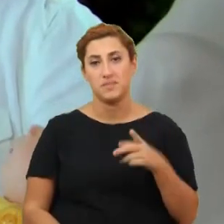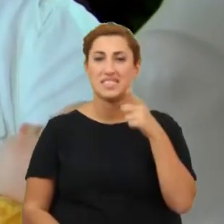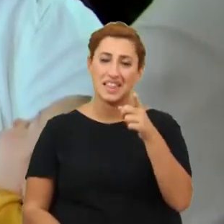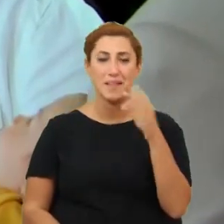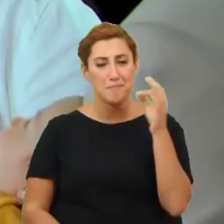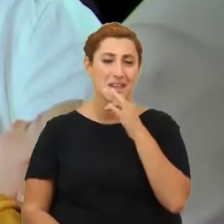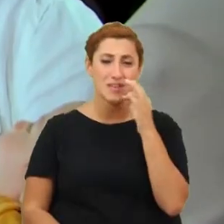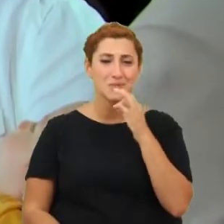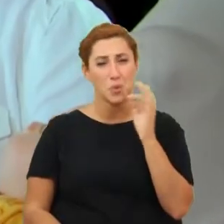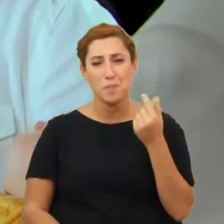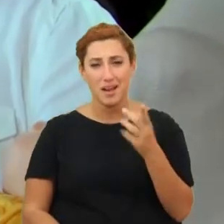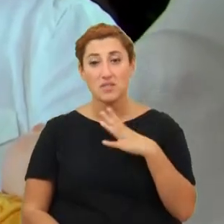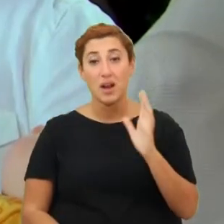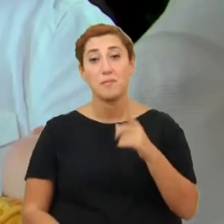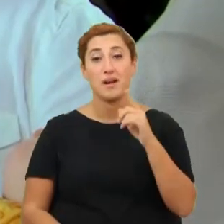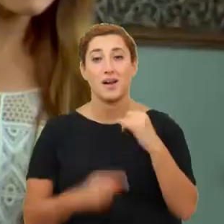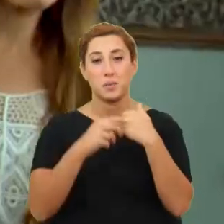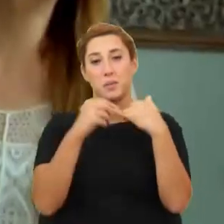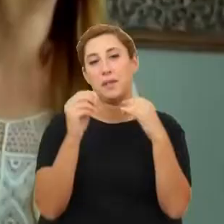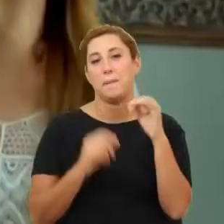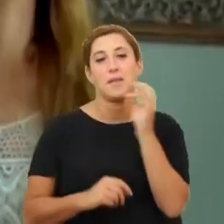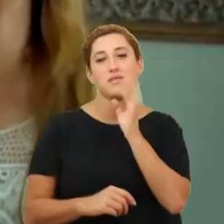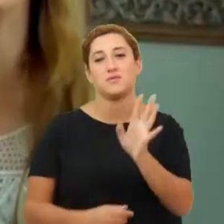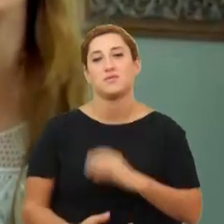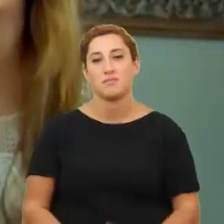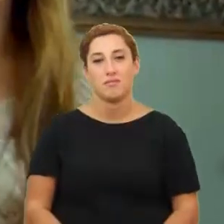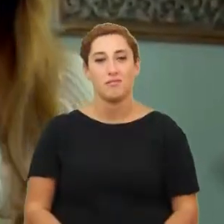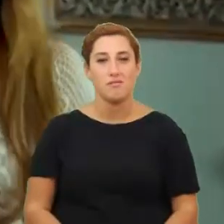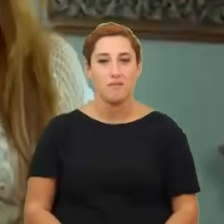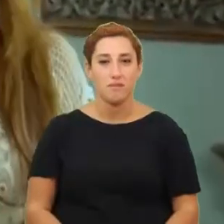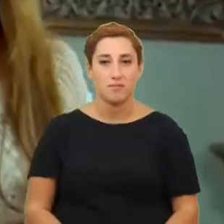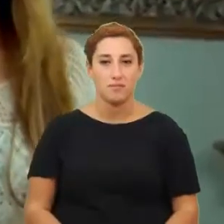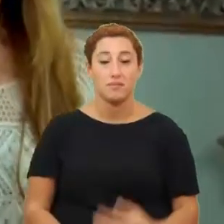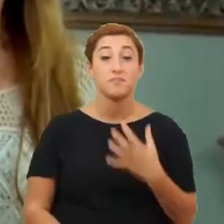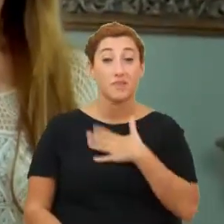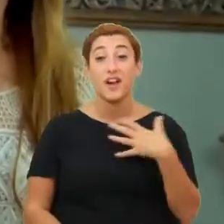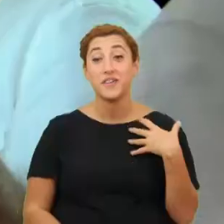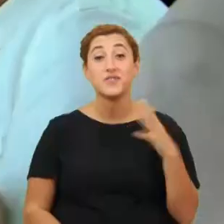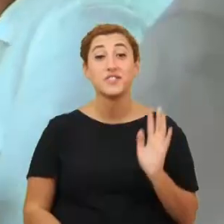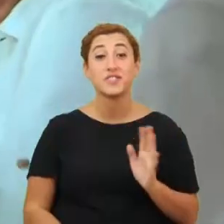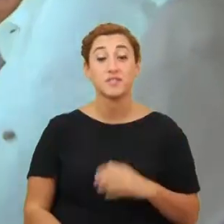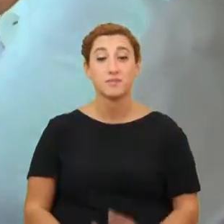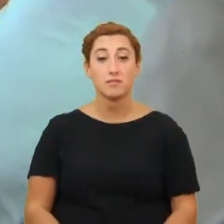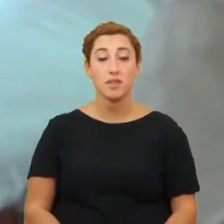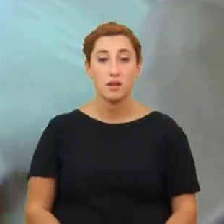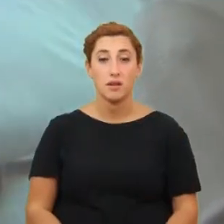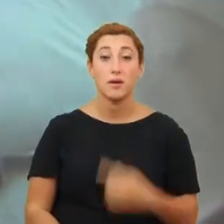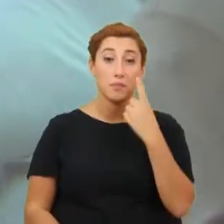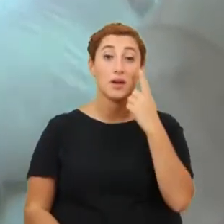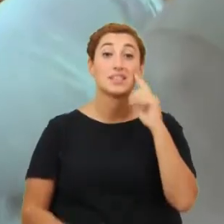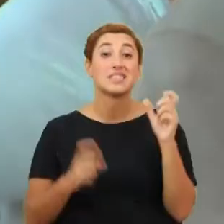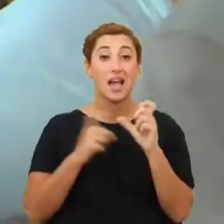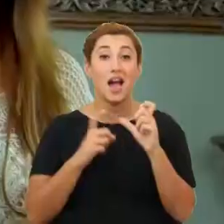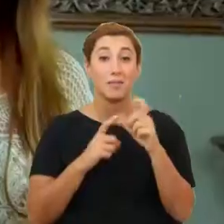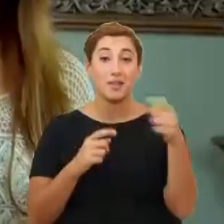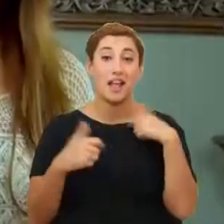Sana da benziye tarafı var ama serçe parmağı. Anneşkocuğum. Bak Sarpiş